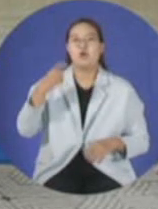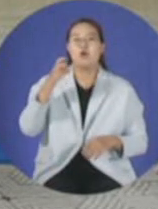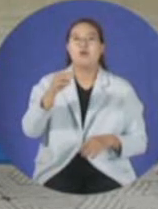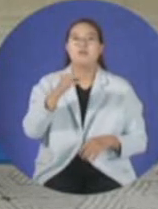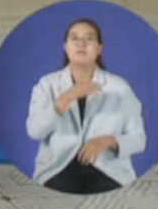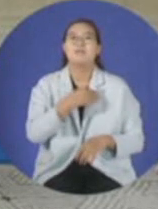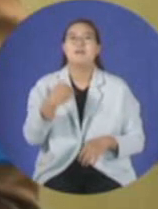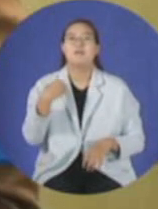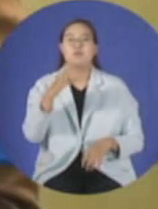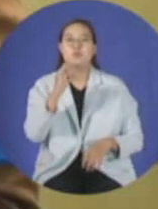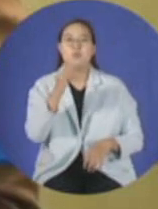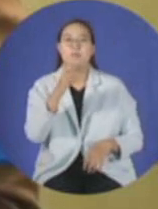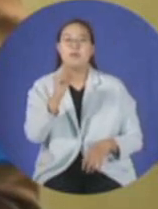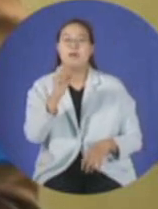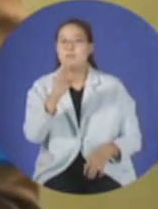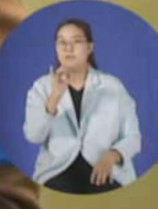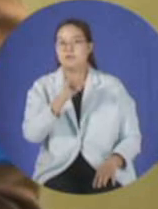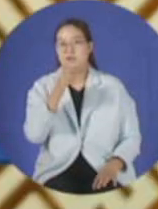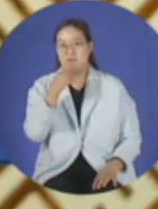Базар онцоллоо.